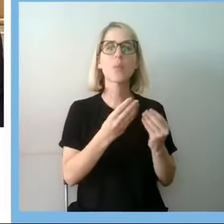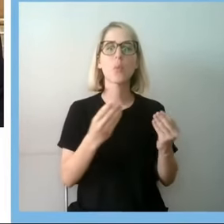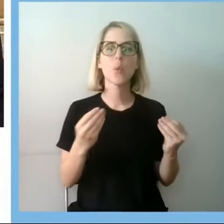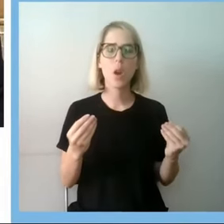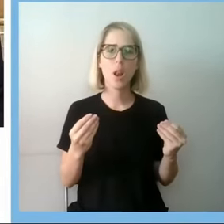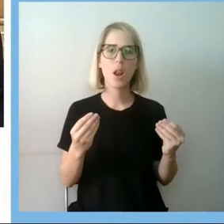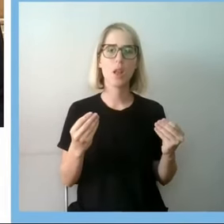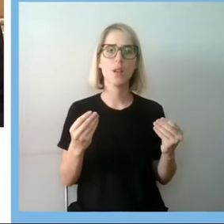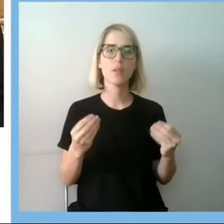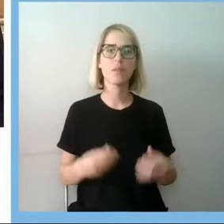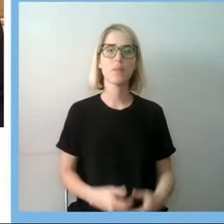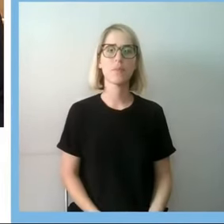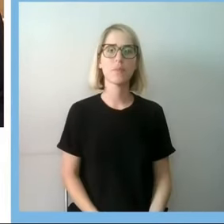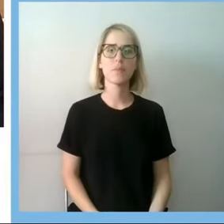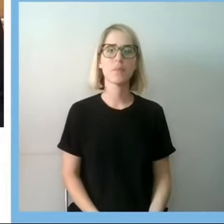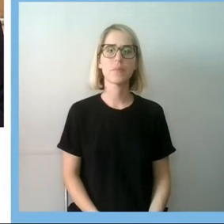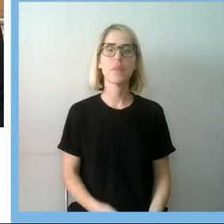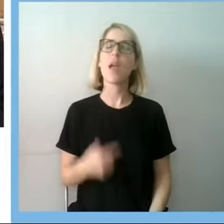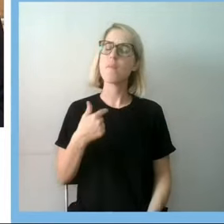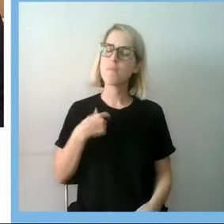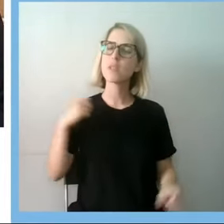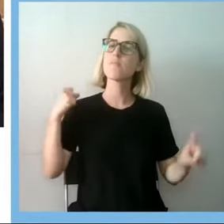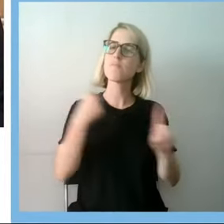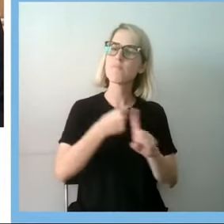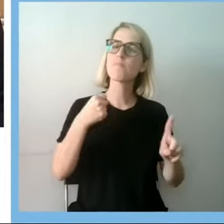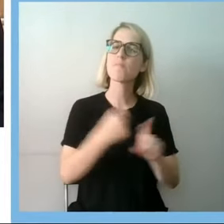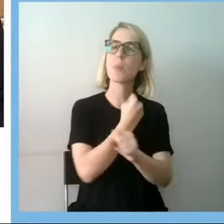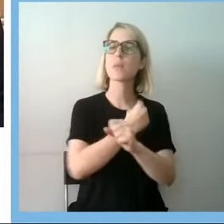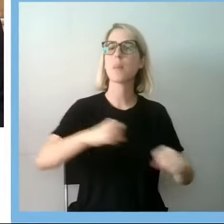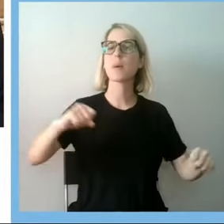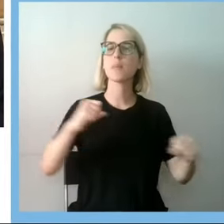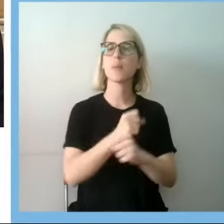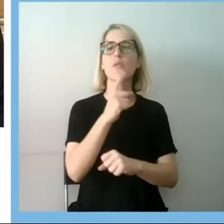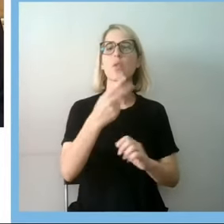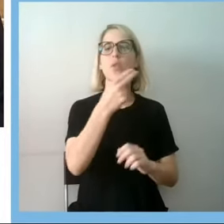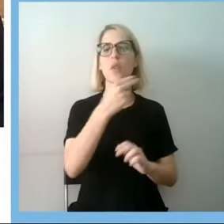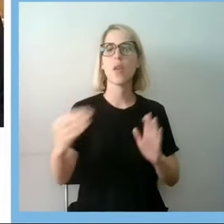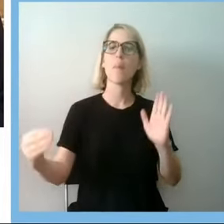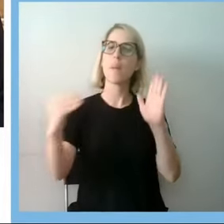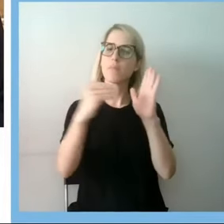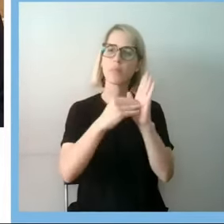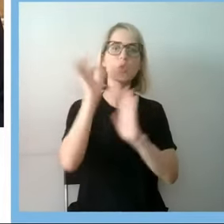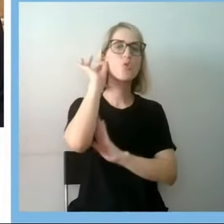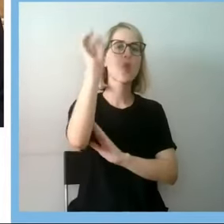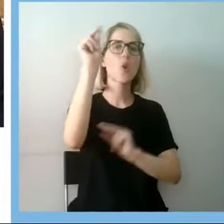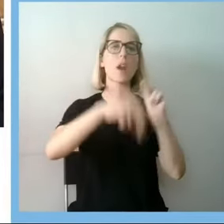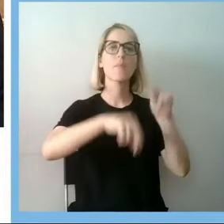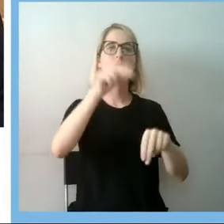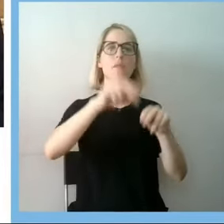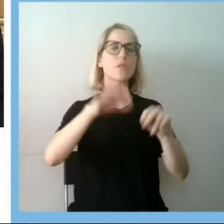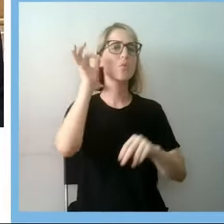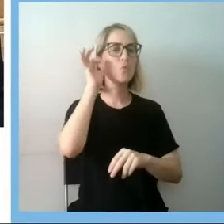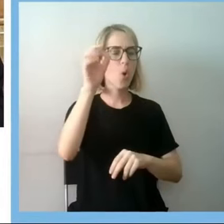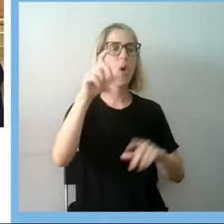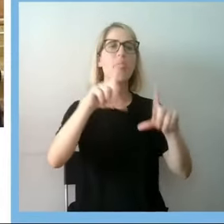πολλαπλασιαστεί. Και από αυτή την πλευρά θα επιμείνουμε να μπει το θέμα αυτό, να ψηφιστεί, να πάρει θέση το Δημοτικό